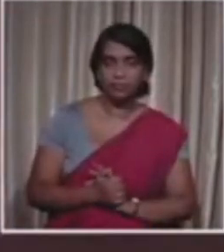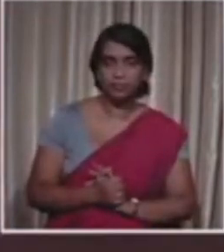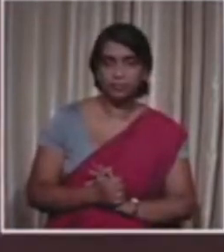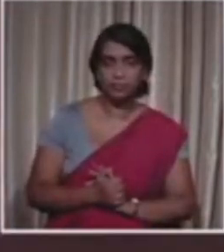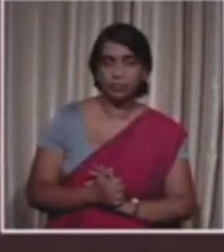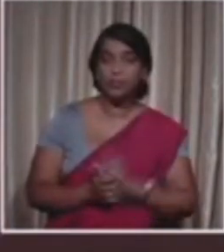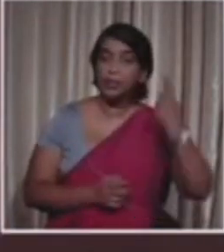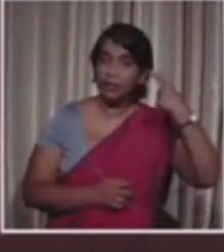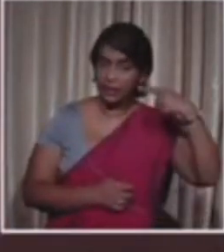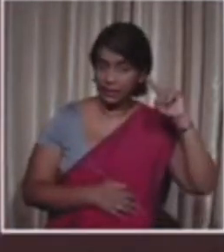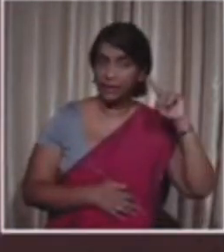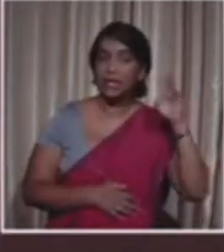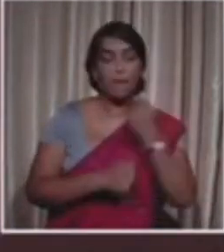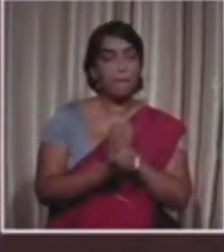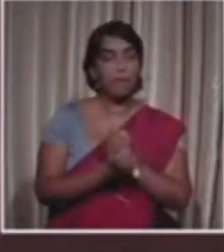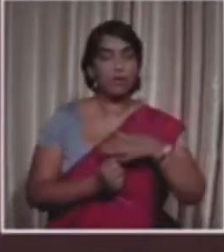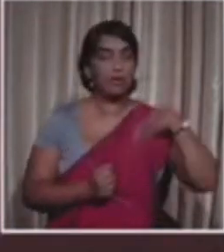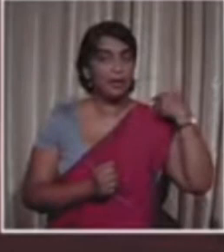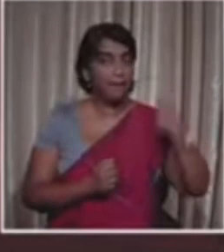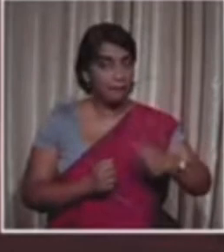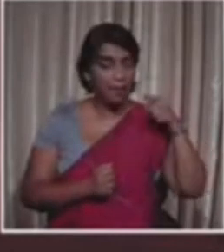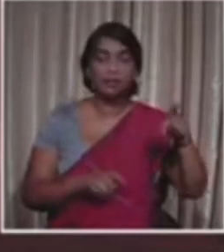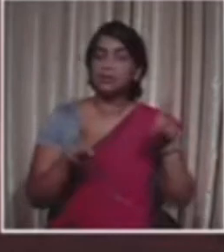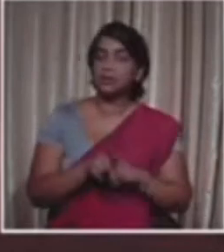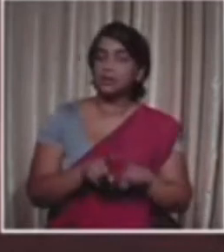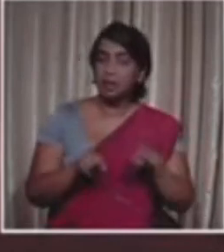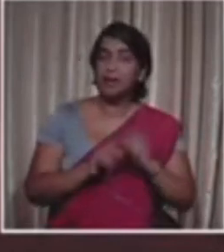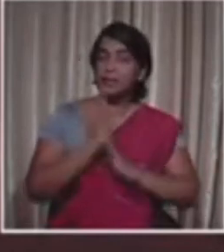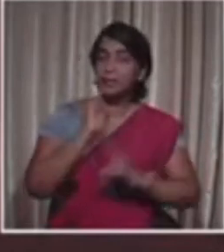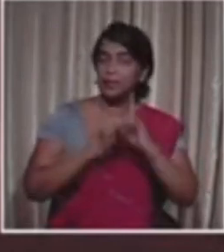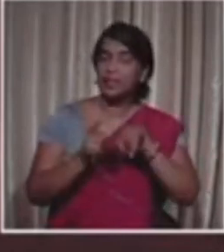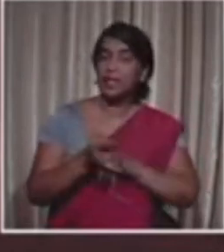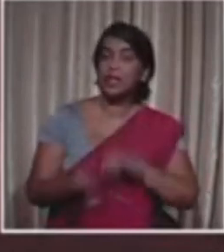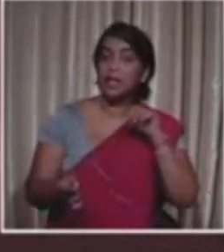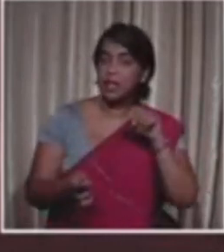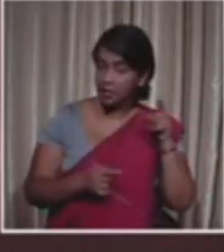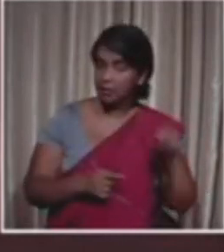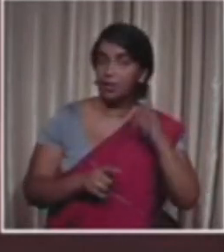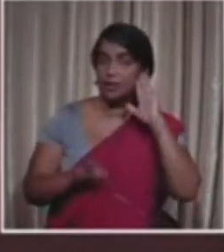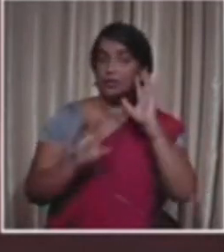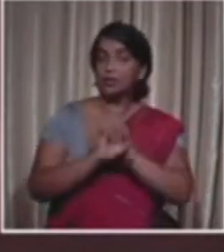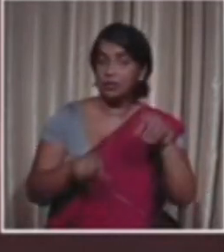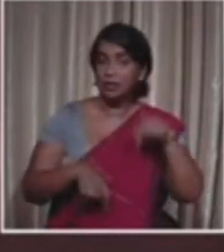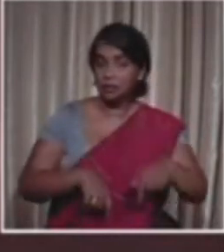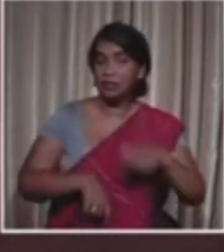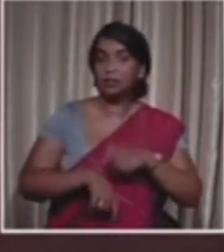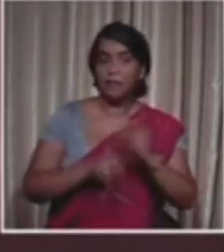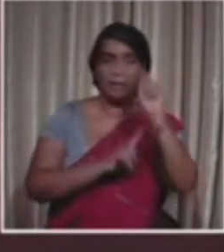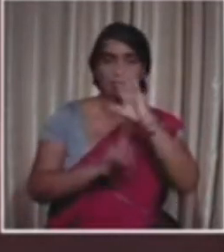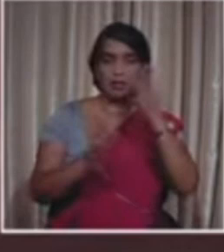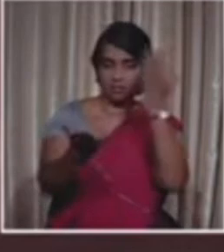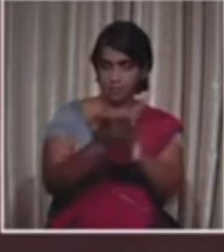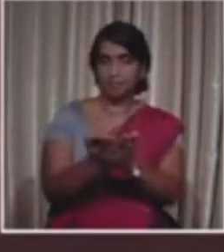අමාත්‍යාංශයේ ලේකම්තුමාත් කරපු ප්‍රකාශය මේ අවස්ථාවේදී සභාගත